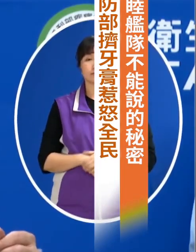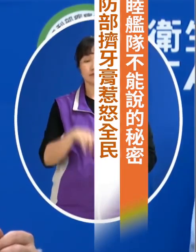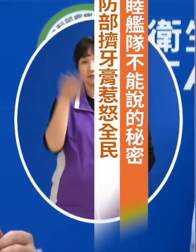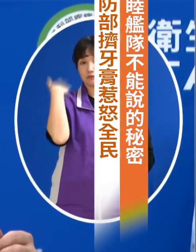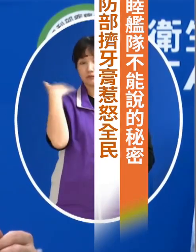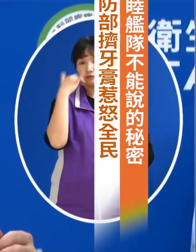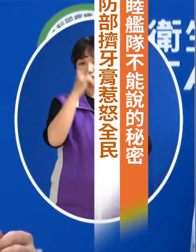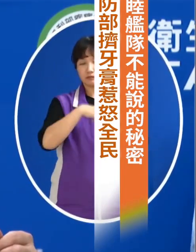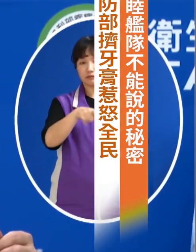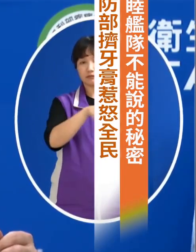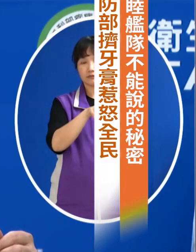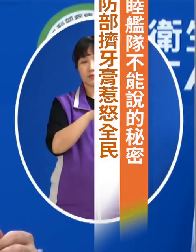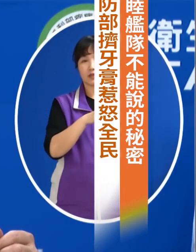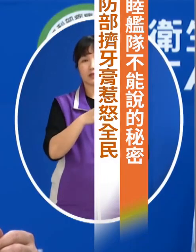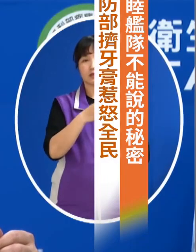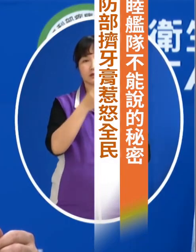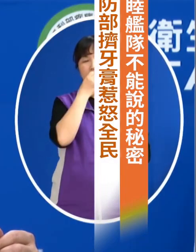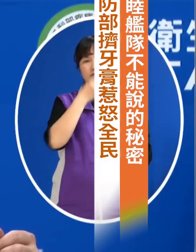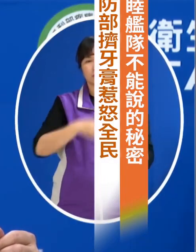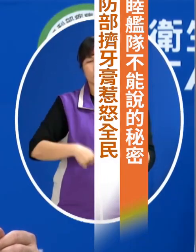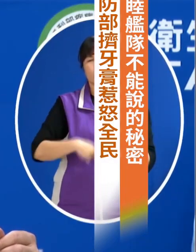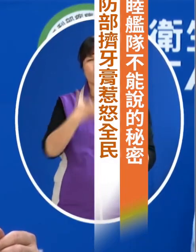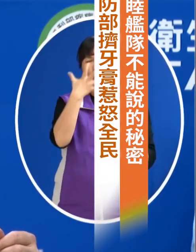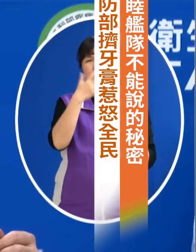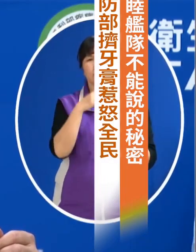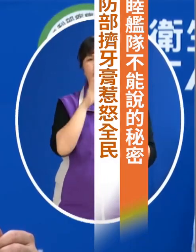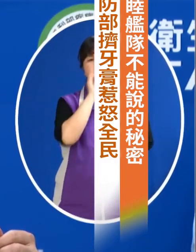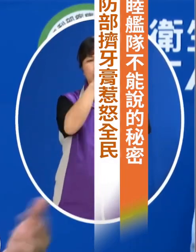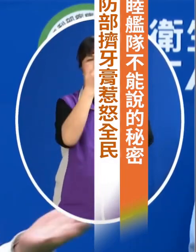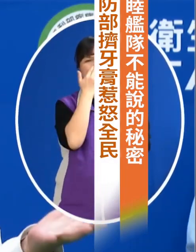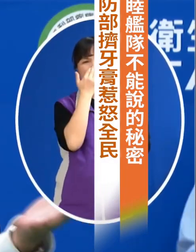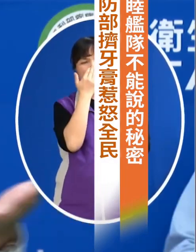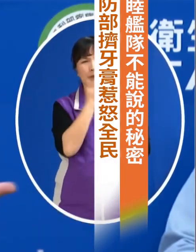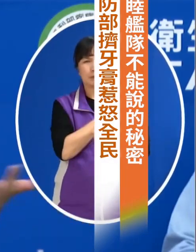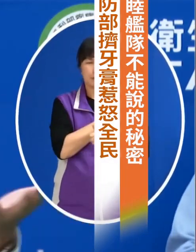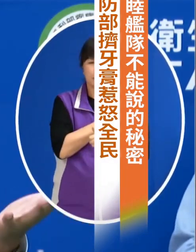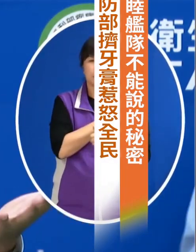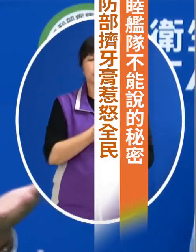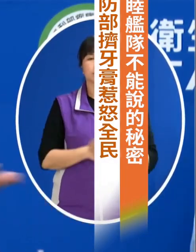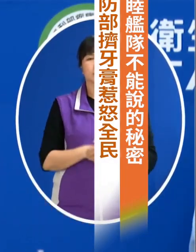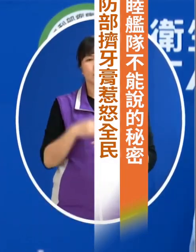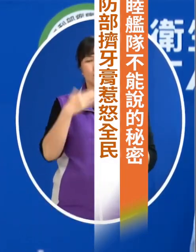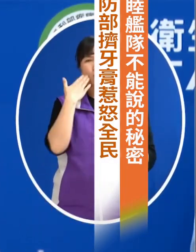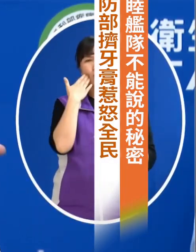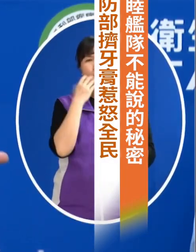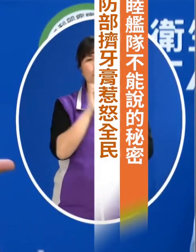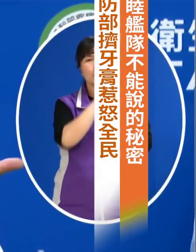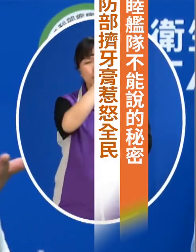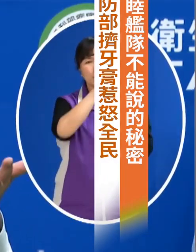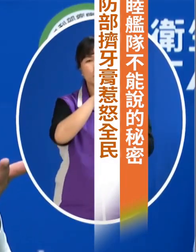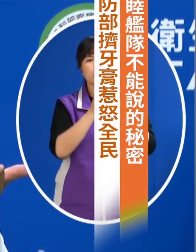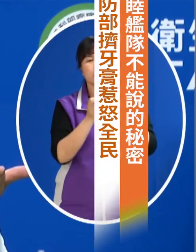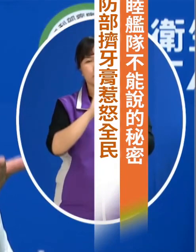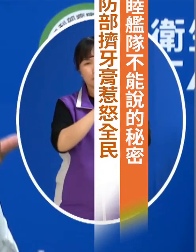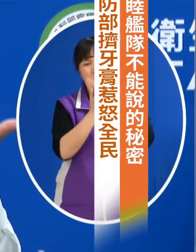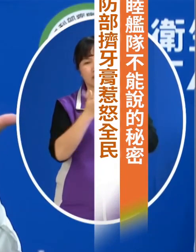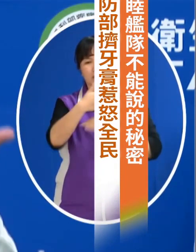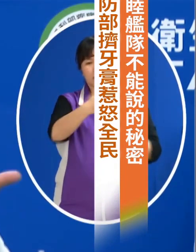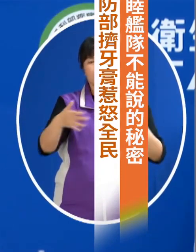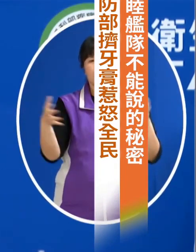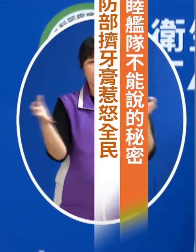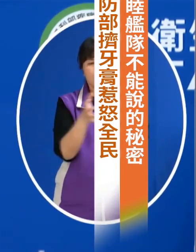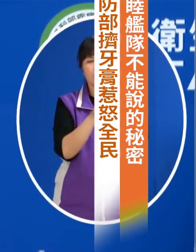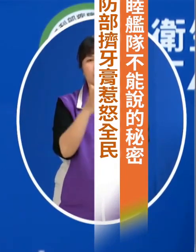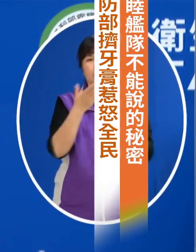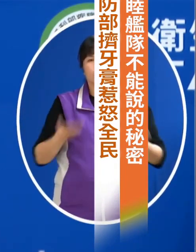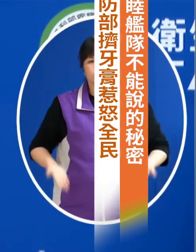时候我们吃坏肚子，没有人敢讲啊，因为讲了以后，你这整班或整排整连就可能就不能够休